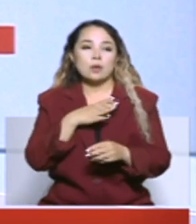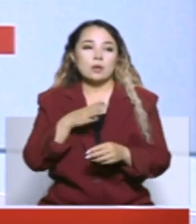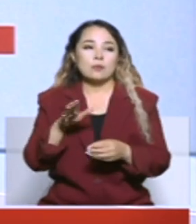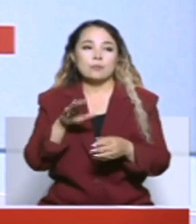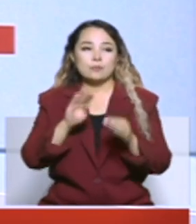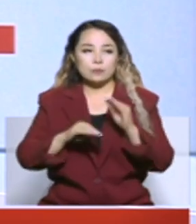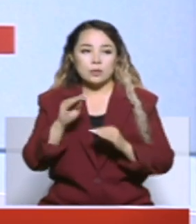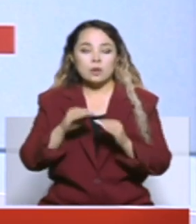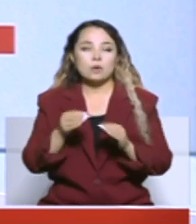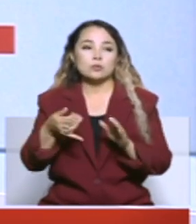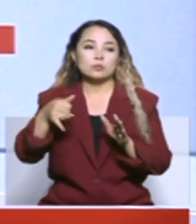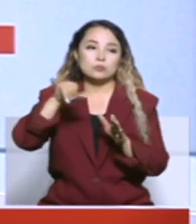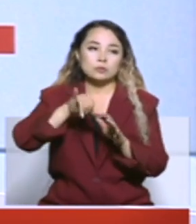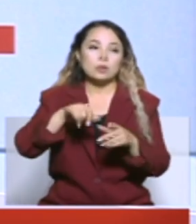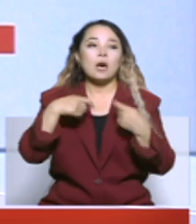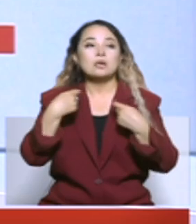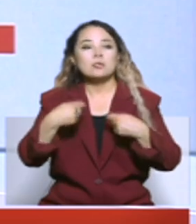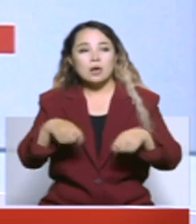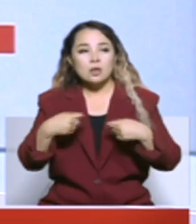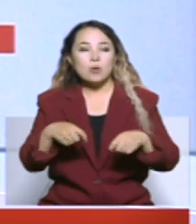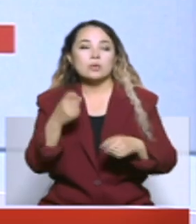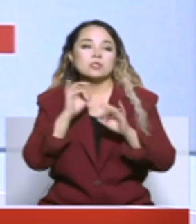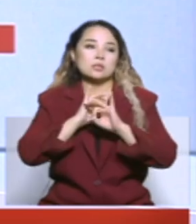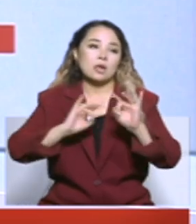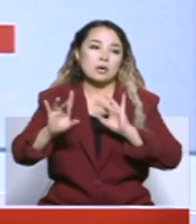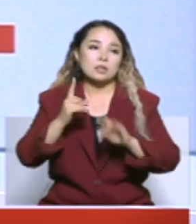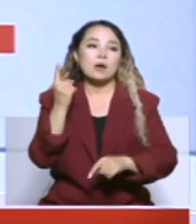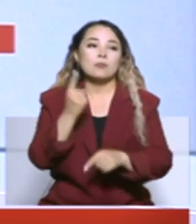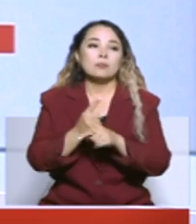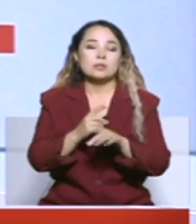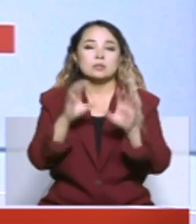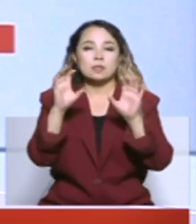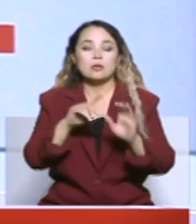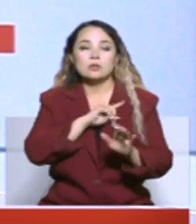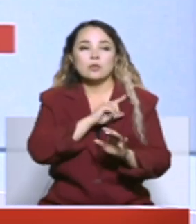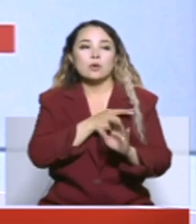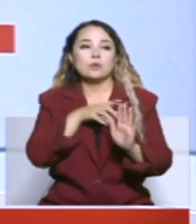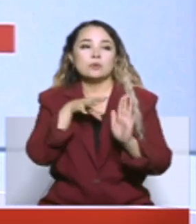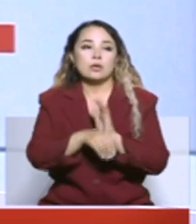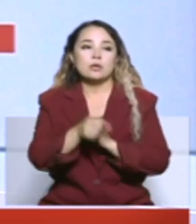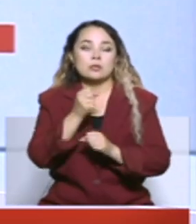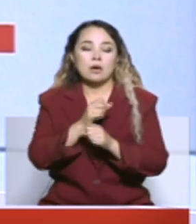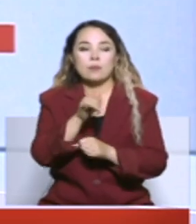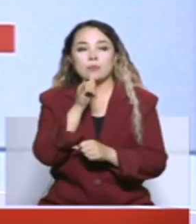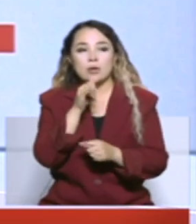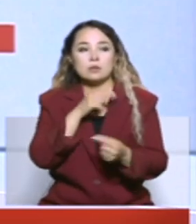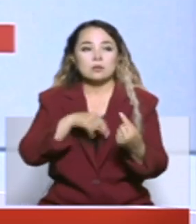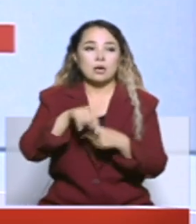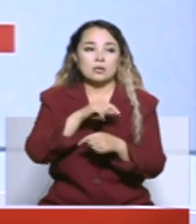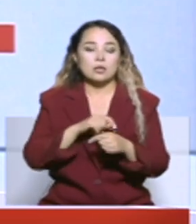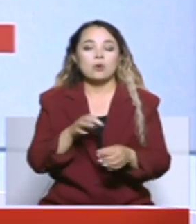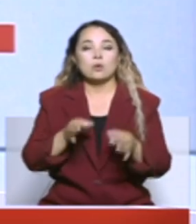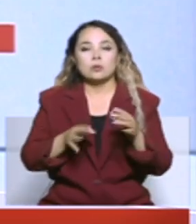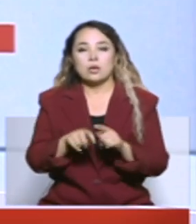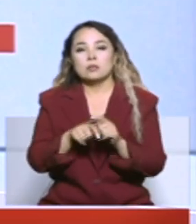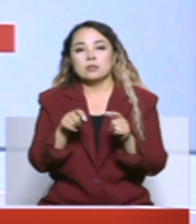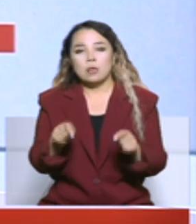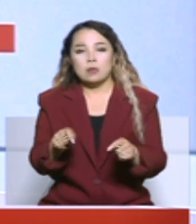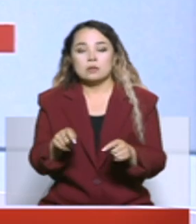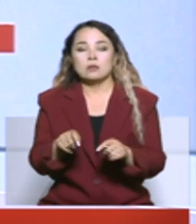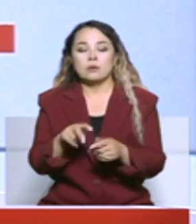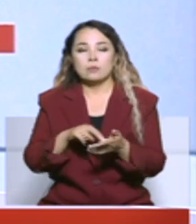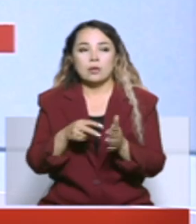сатуға, таратуға, жарнамалауға тыйым салған заң күшіне енді. Вейптердің айналымы үшін қылмыстық жауапкершілік